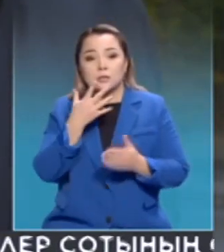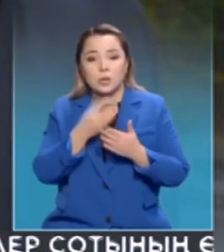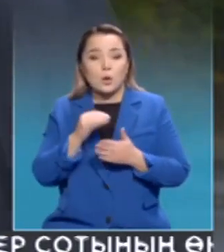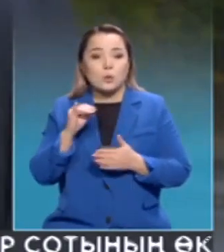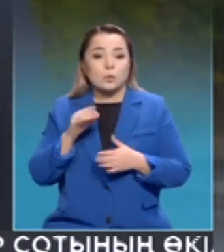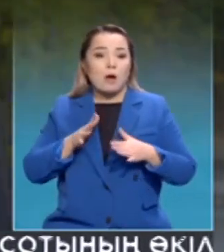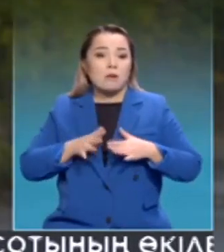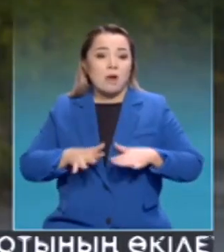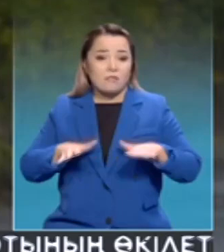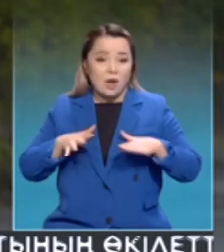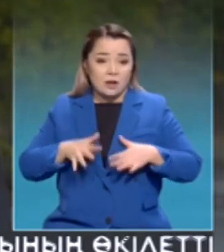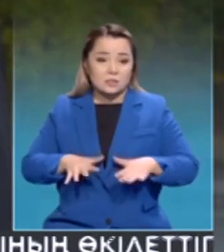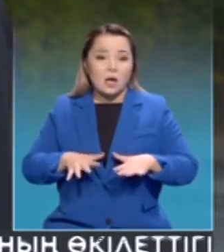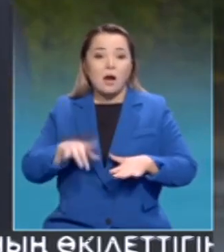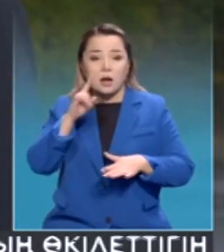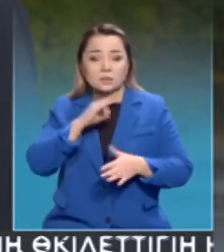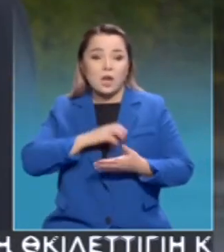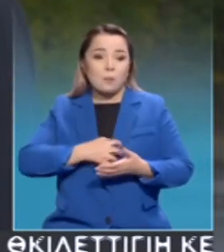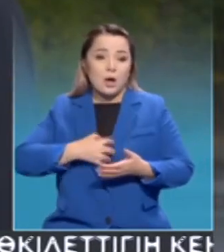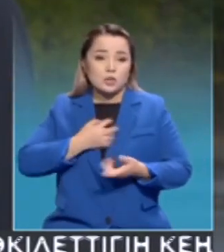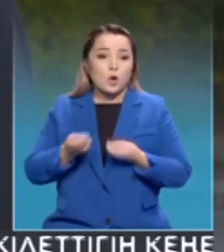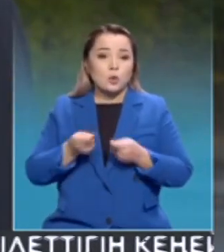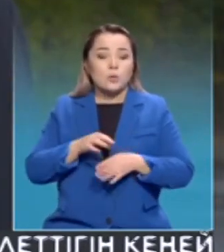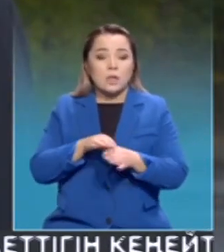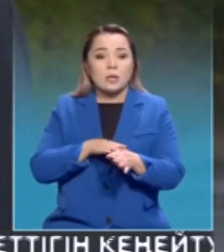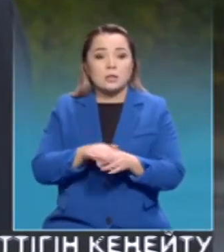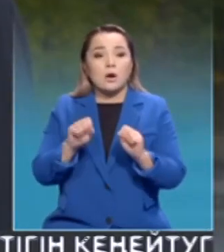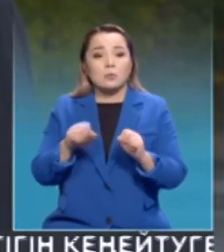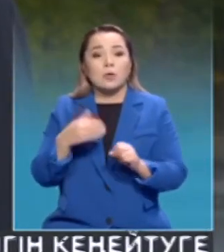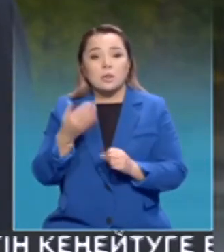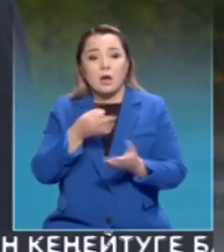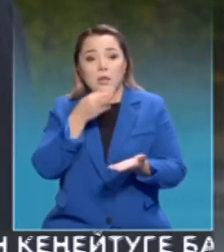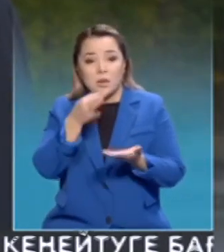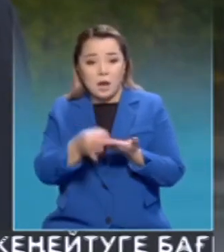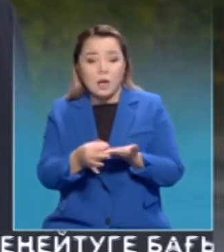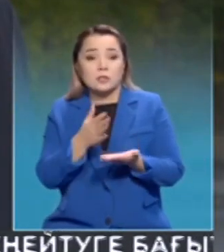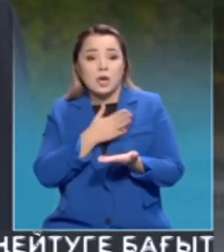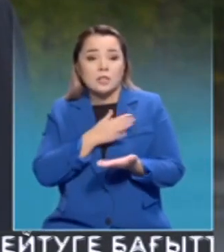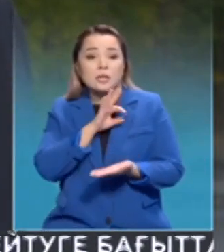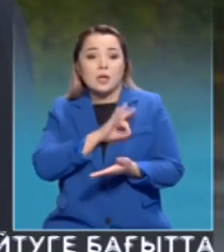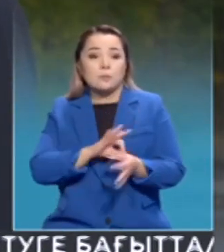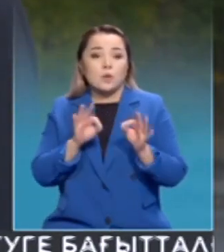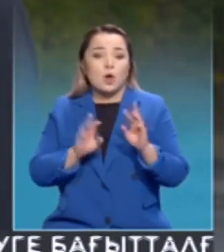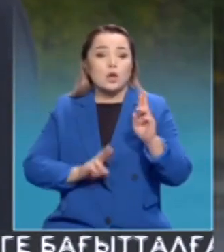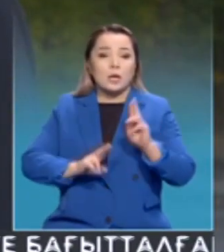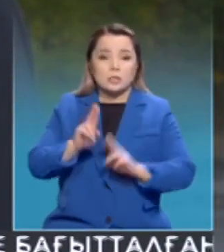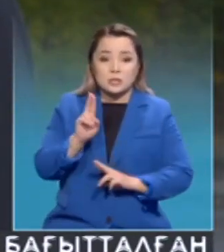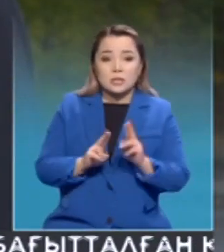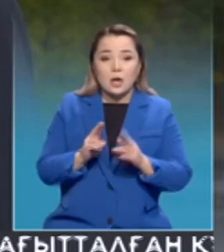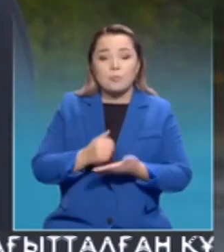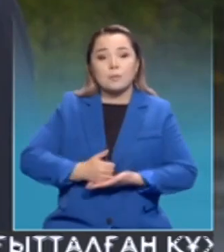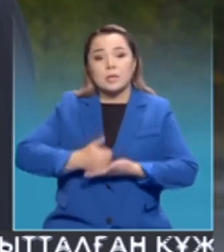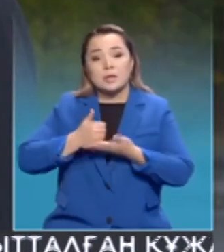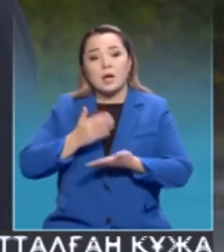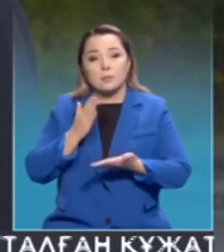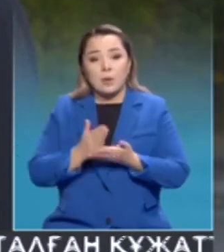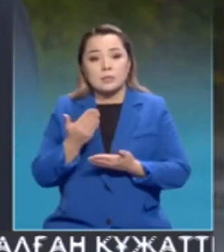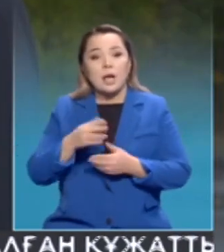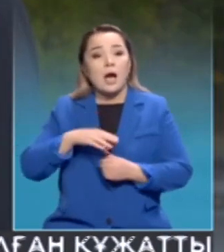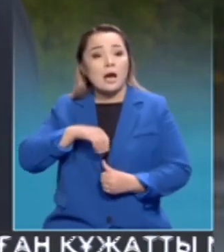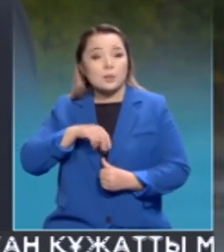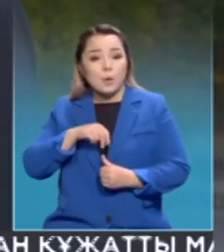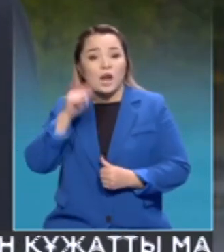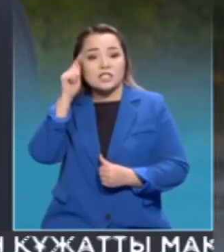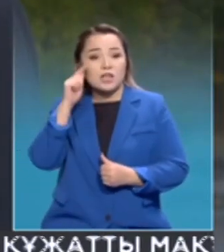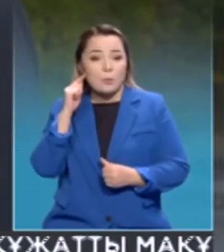Кавказда диалог орнату үстінде Қазақстан маңызды рөл атқара алады. Ол үшін елдеріңіздің тиімді әдістері беделі бар. Мәселен,